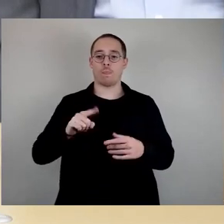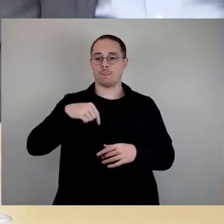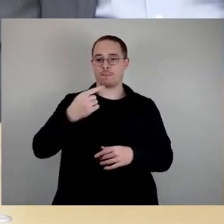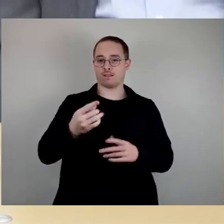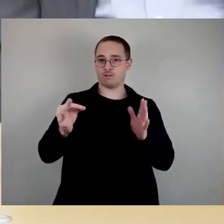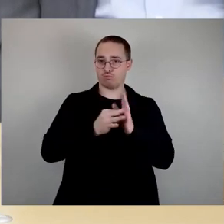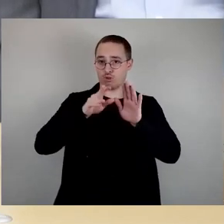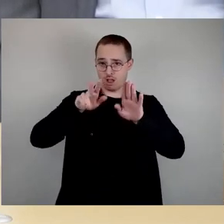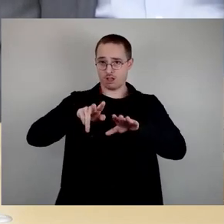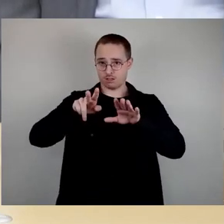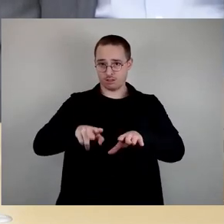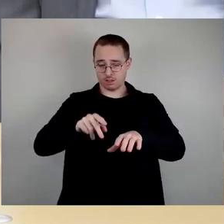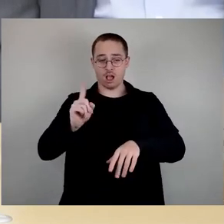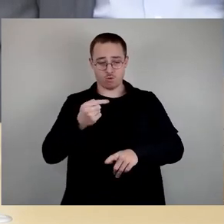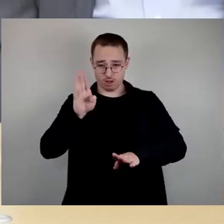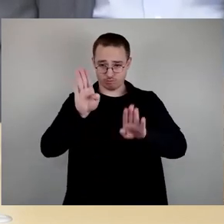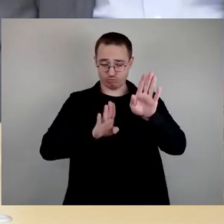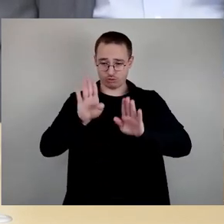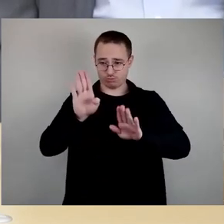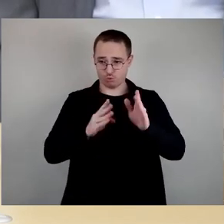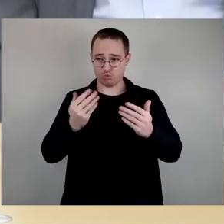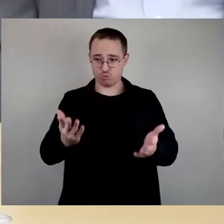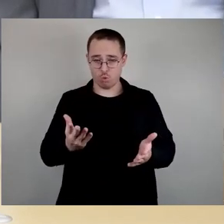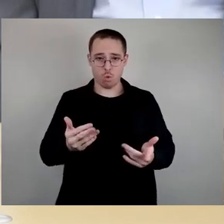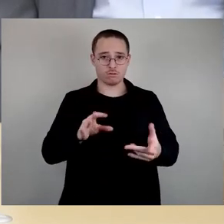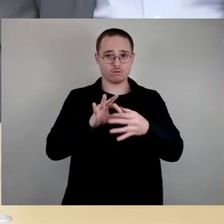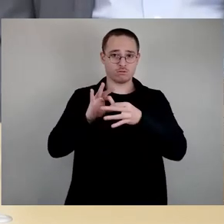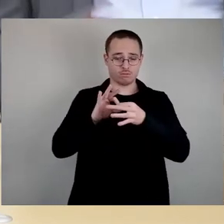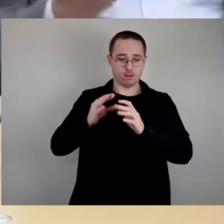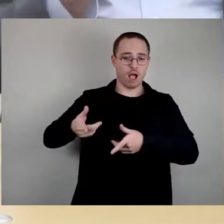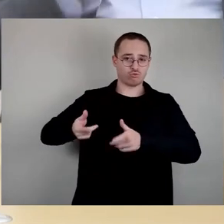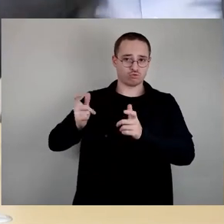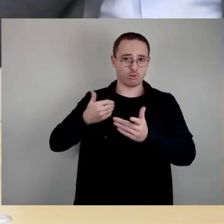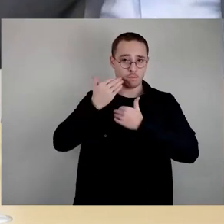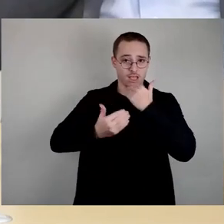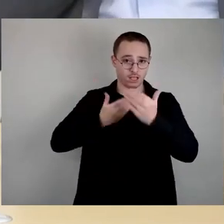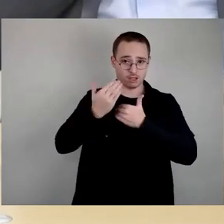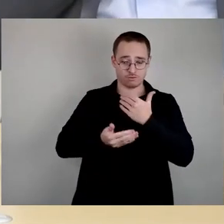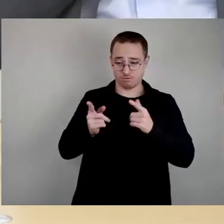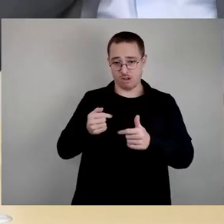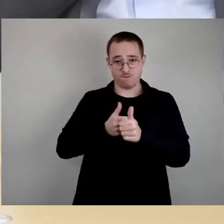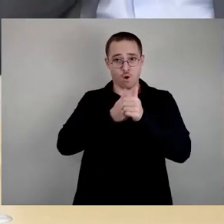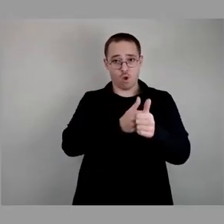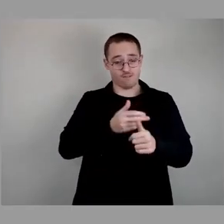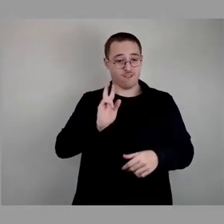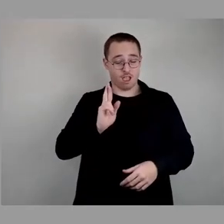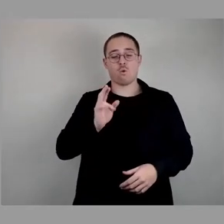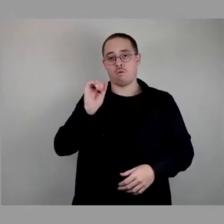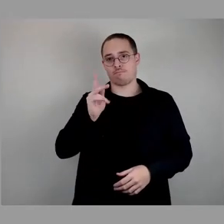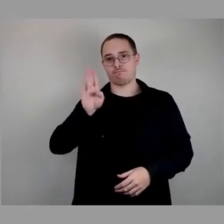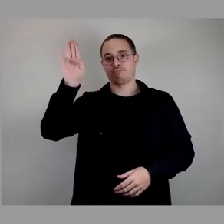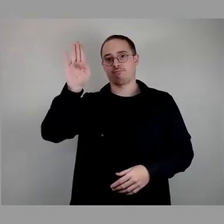Tagesordnungspunkt 18, auch hier Abstimmung über den federführenden Ausschussbericht. Wer dem folgen möchte, bitte ich jetzt um Stimmzeichen.